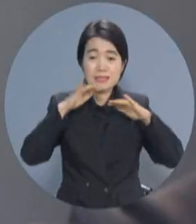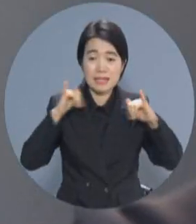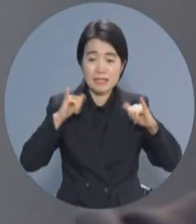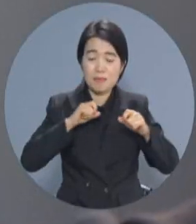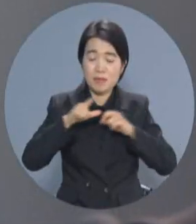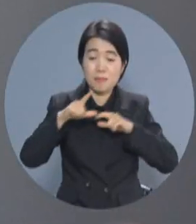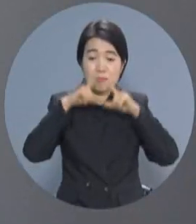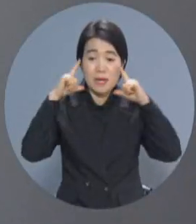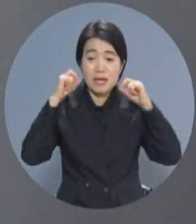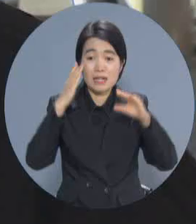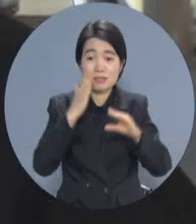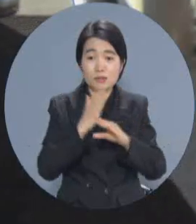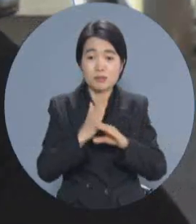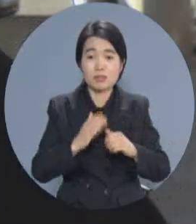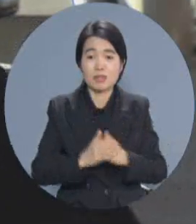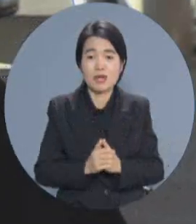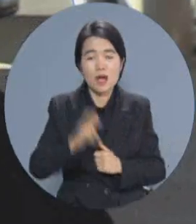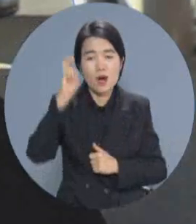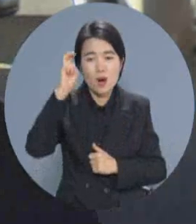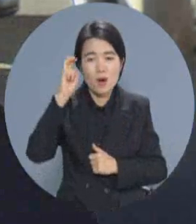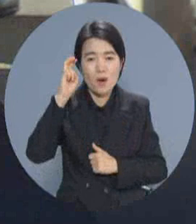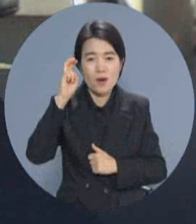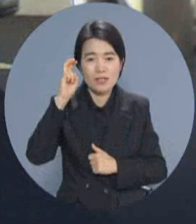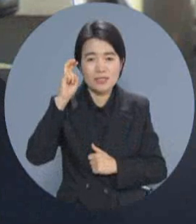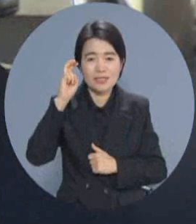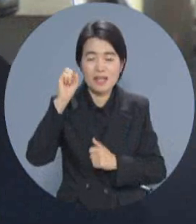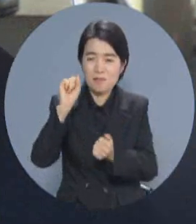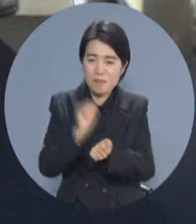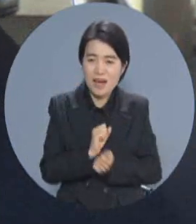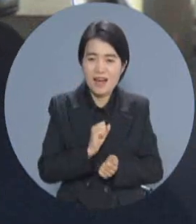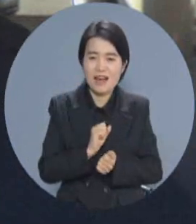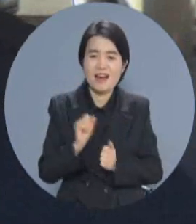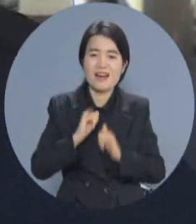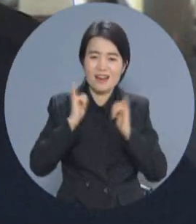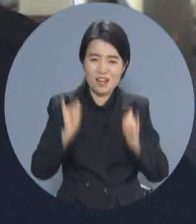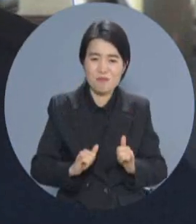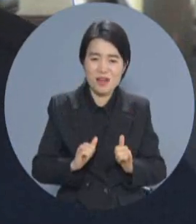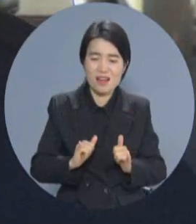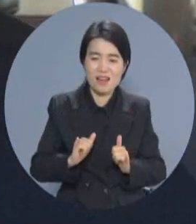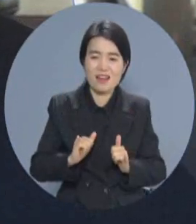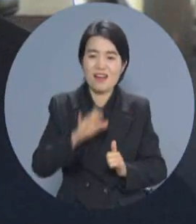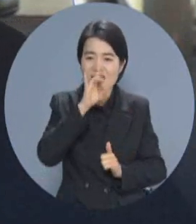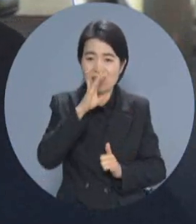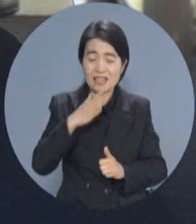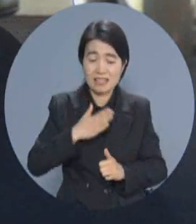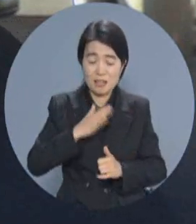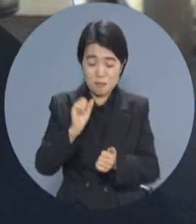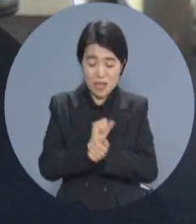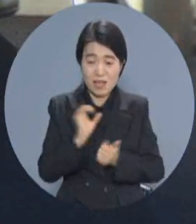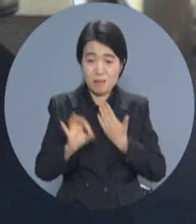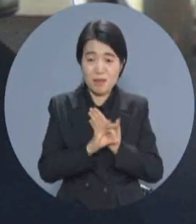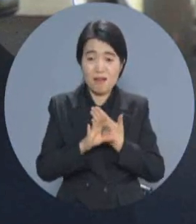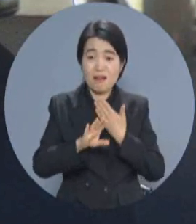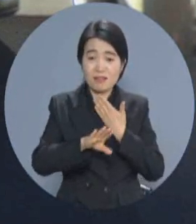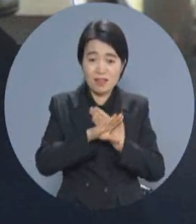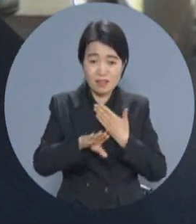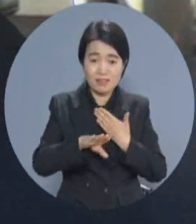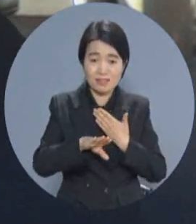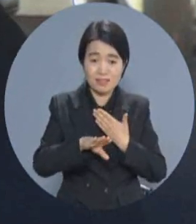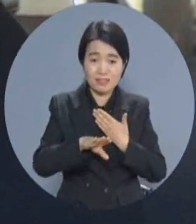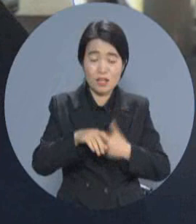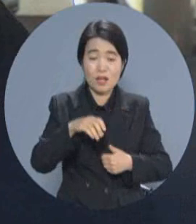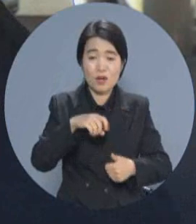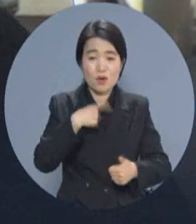마스크를 쓰고 있었습니다. 혹시나 하는 마음에 저도 걸리면 안 되니까 제가 걸리면 이제 다른 분들도